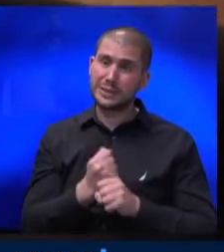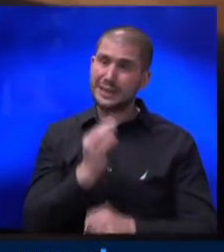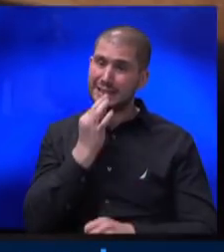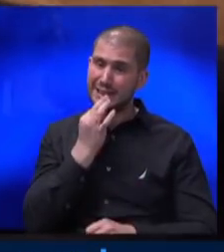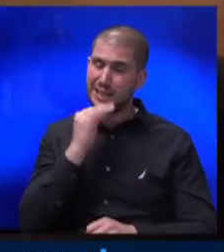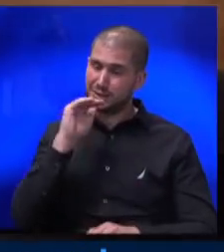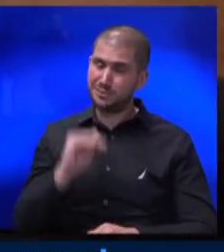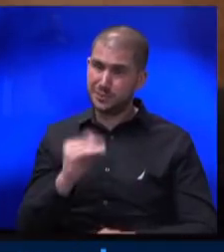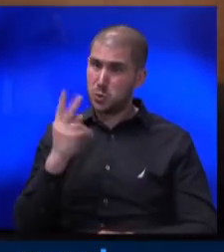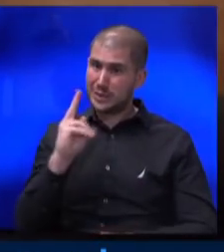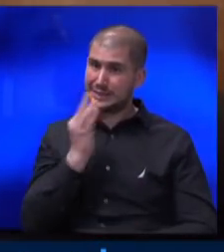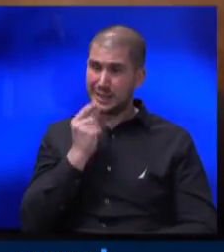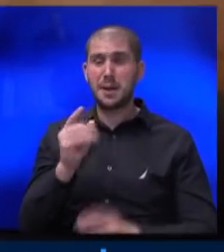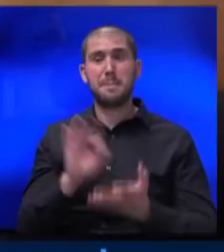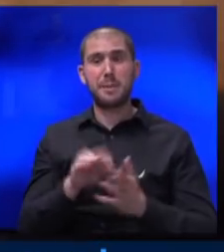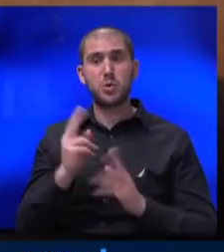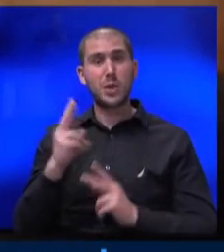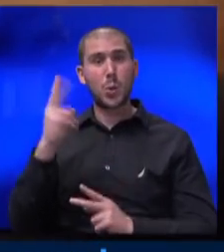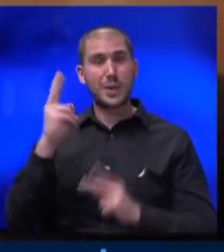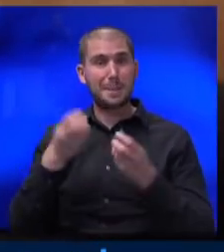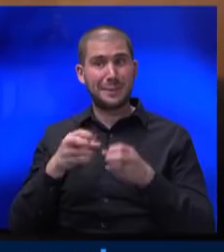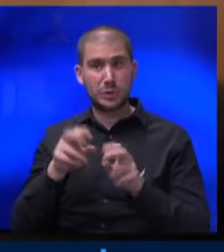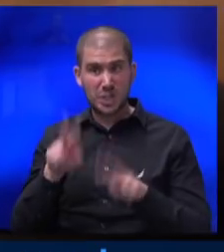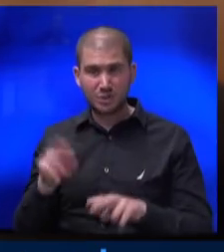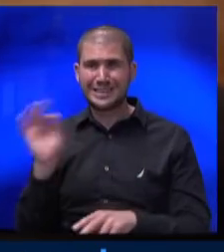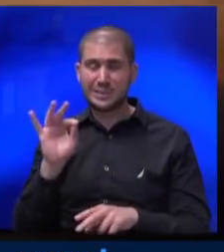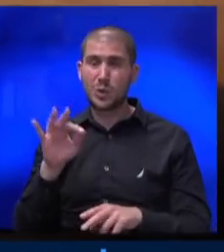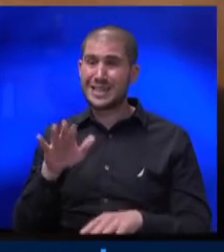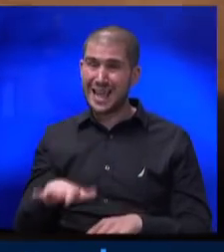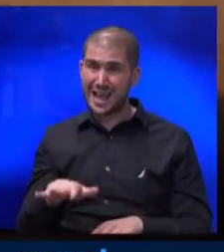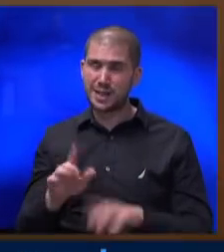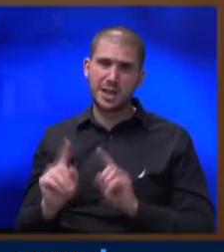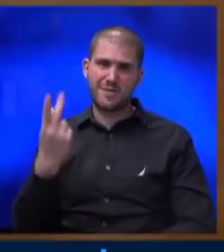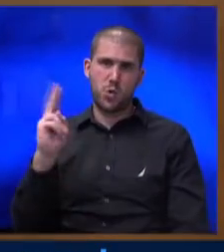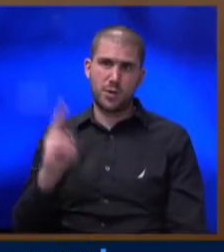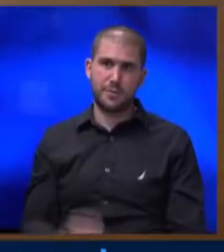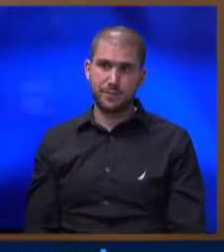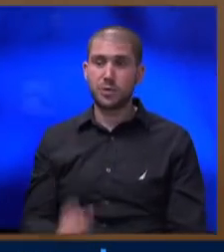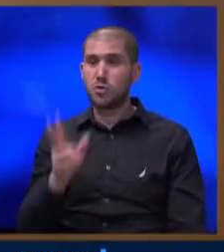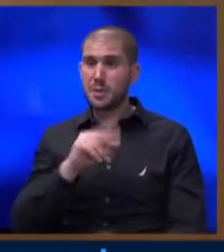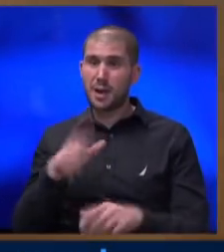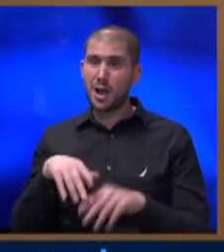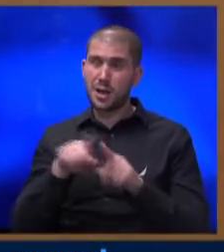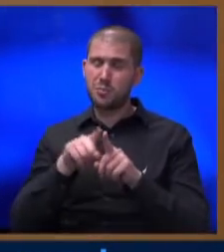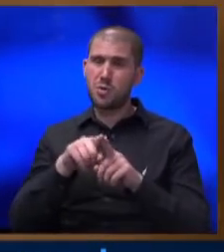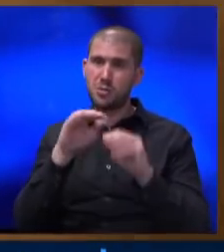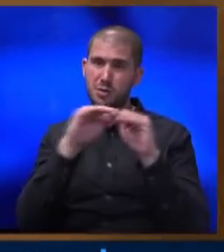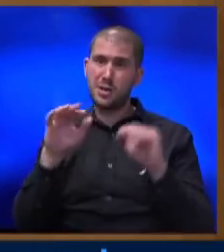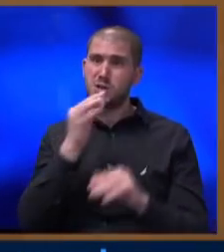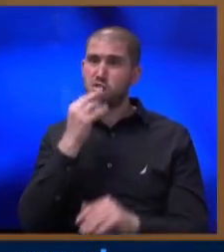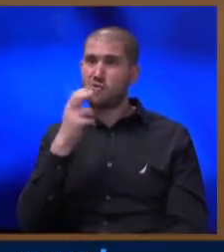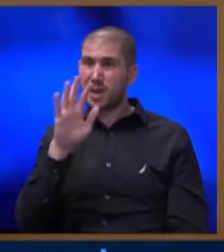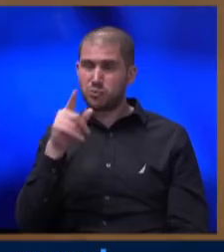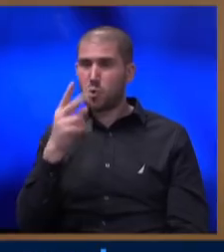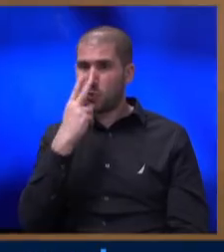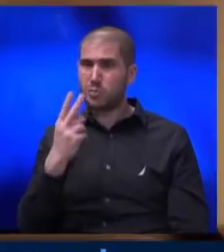יותר צעיר, וככל שיש לך יותר ביציות, הסיכוי להשיג ילד הוא יותר גדול. כשאנחנו מדברים על הקאט-אוף, הוא בערך גיל 35, ששם רואים